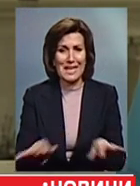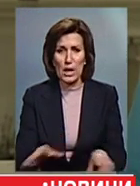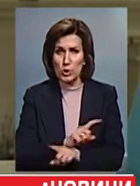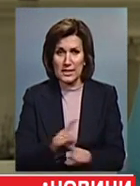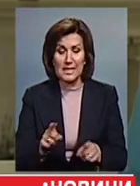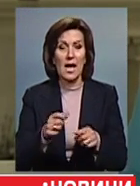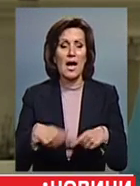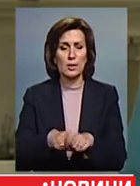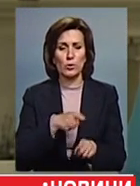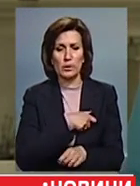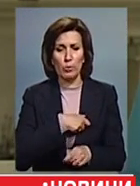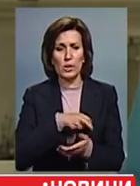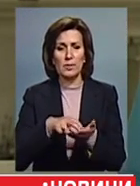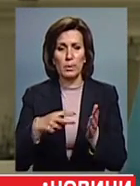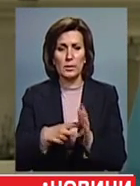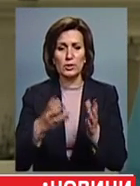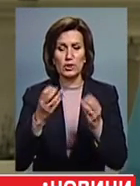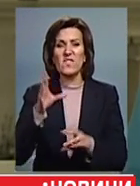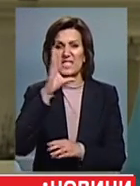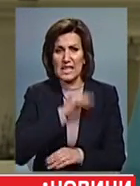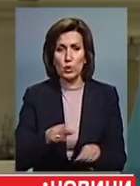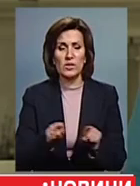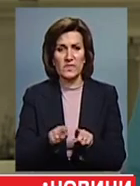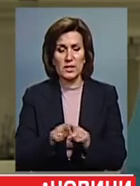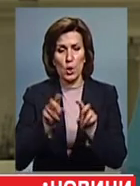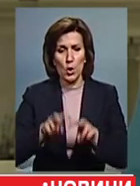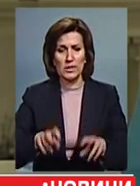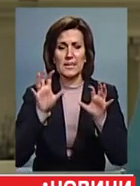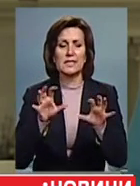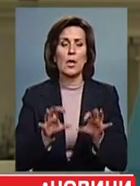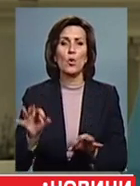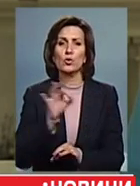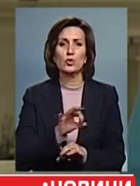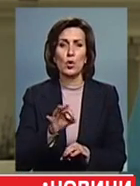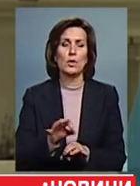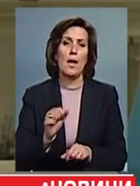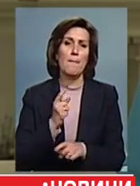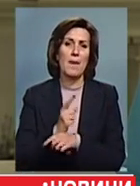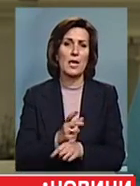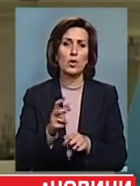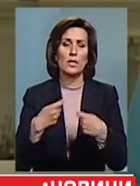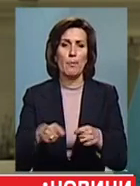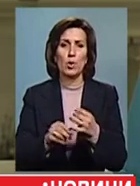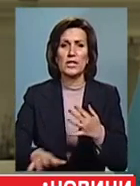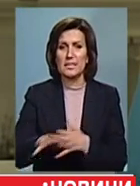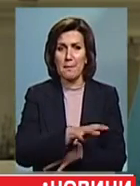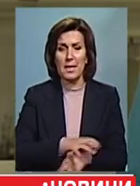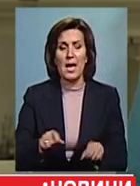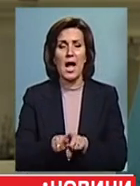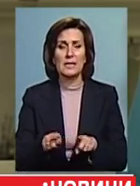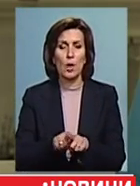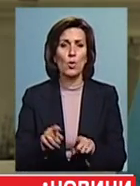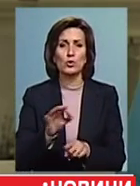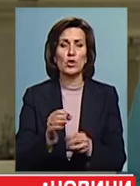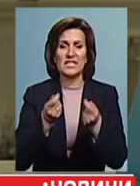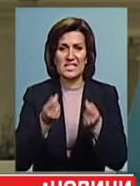розійдеться. А також депутати планують ще встигнути все ж таки розглянути закон щодо мораторію на продаж земель, а також